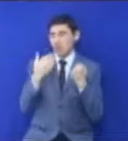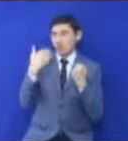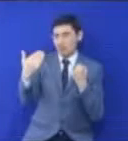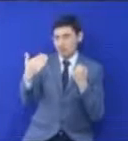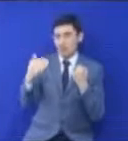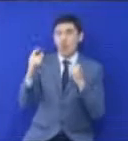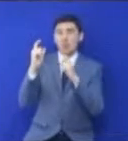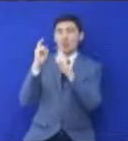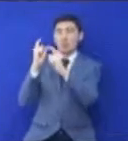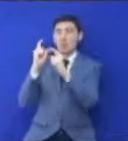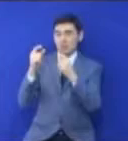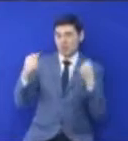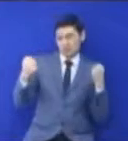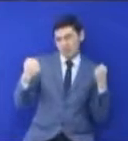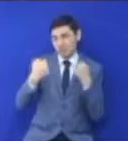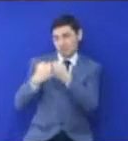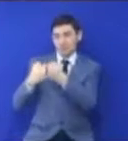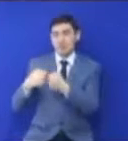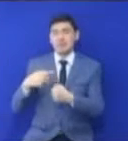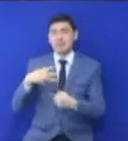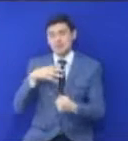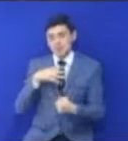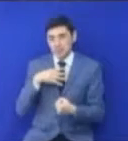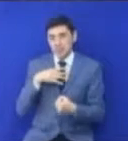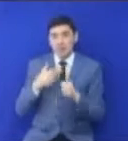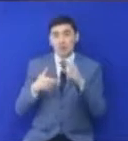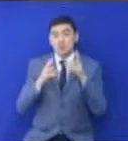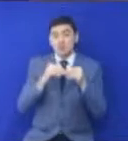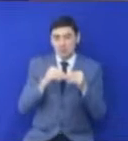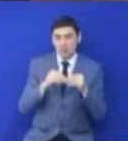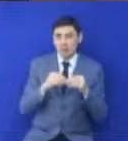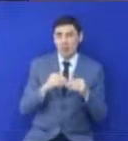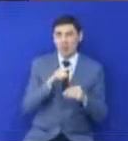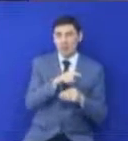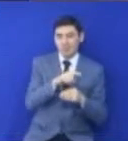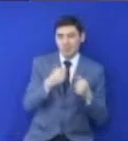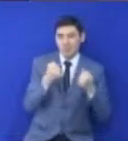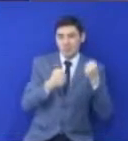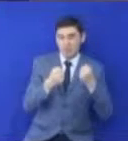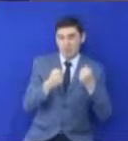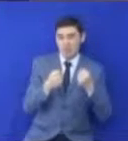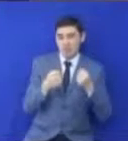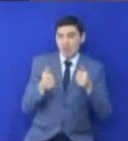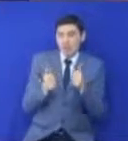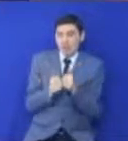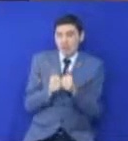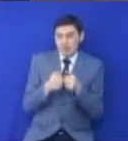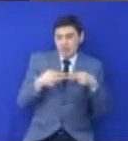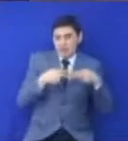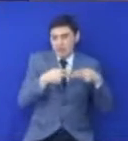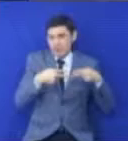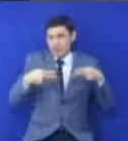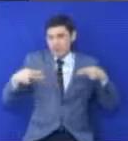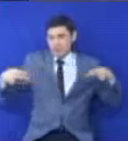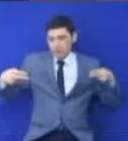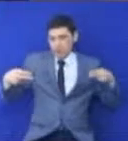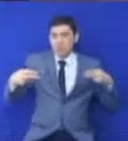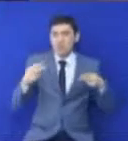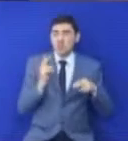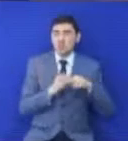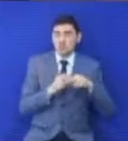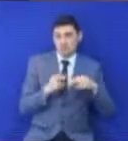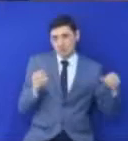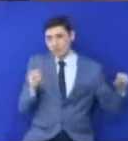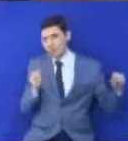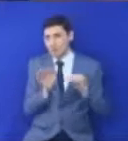сақтамағандықтан жүк көлігімен соқтығысқан. Салдарынан жеңіл көлік жол шетіндегі қоршауға соғылған. 25 жастағы көлік жүргізушісі қатты